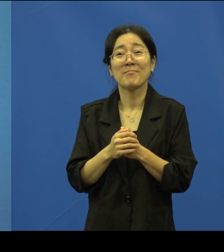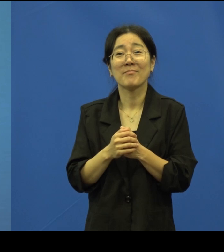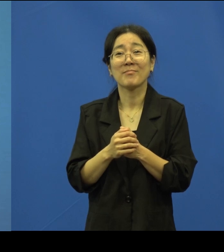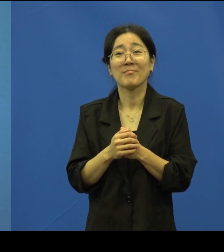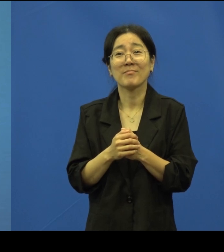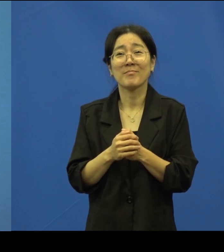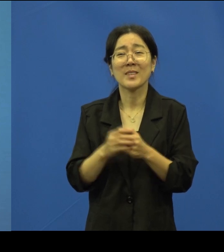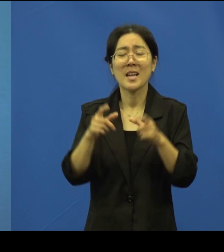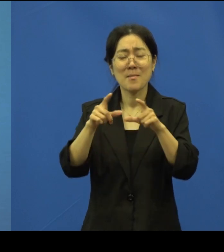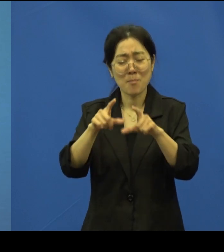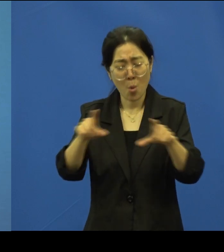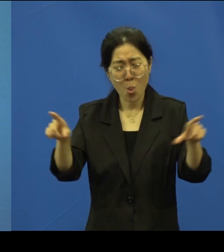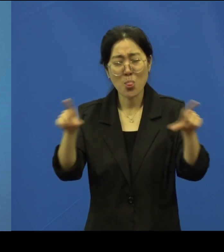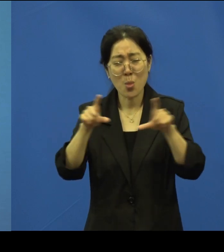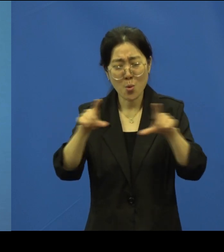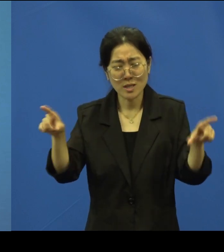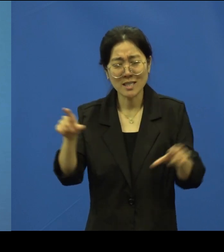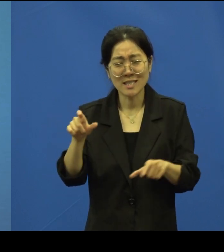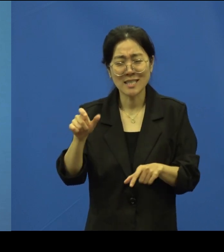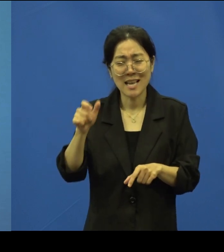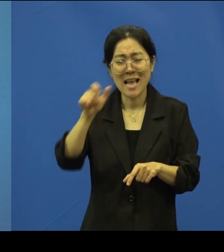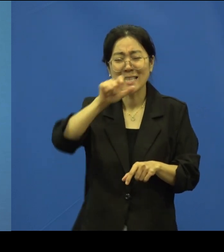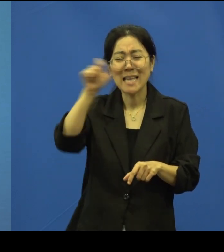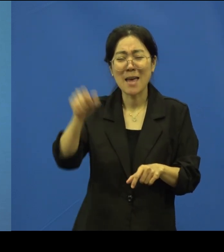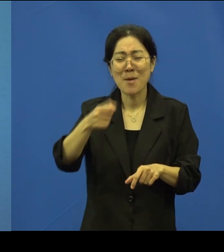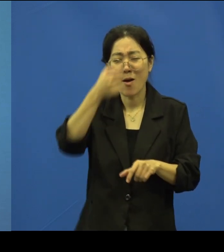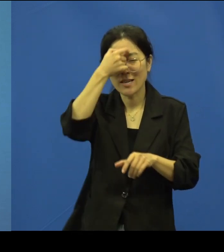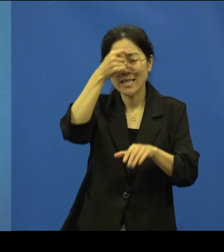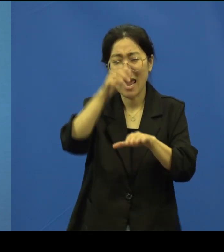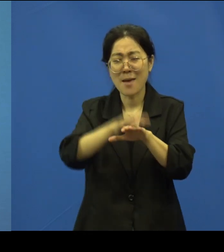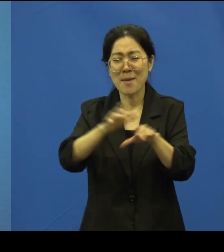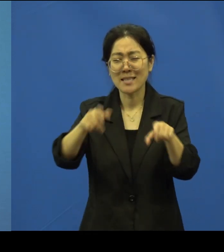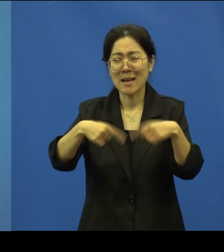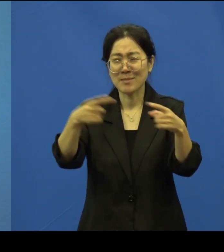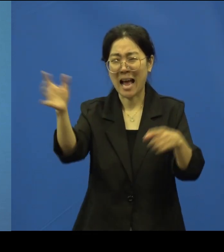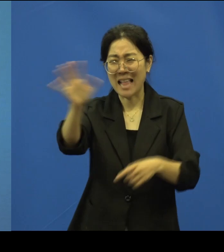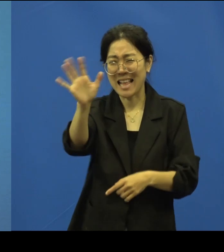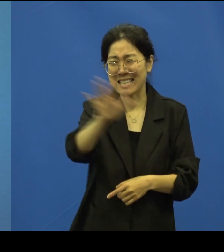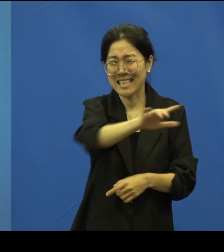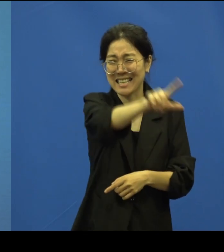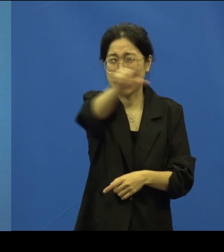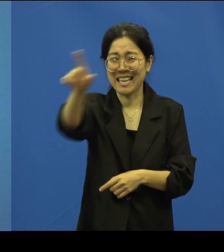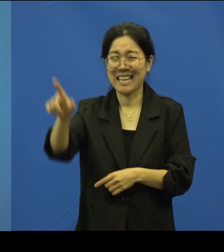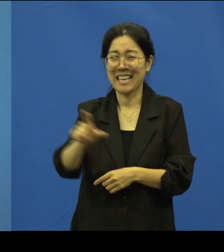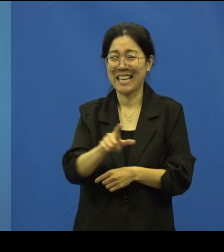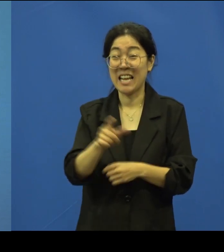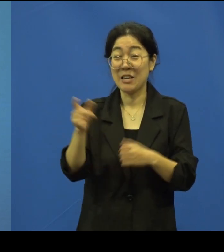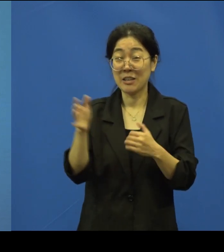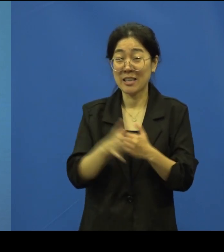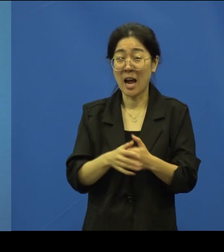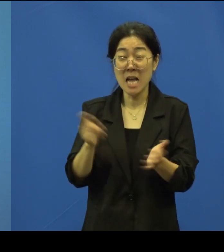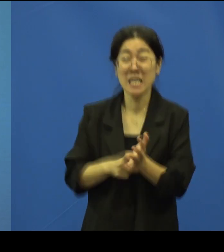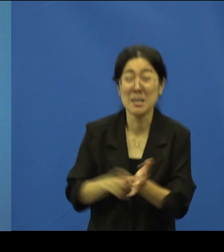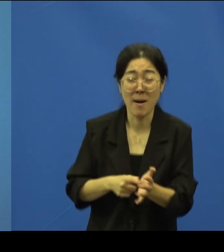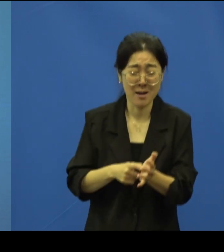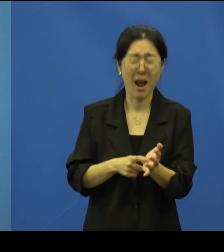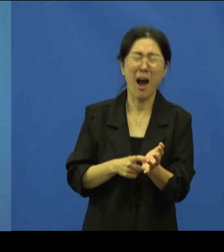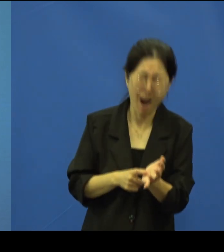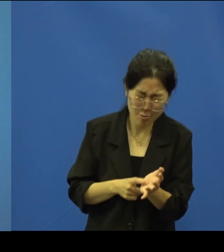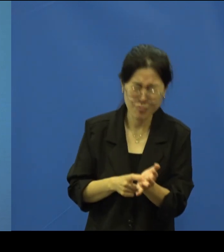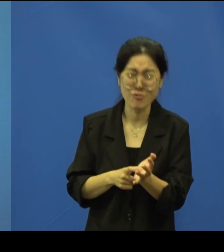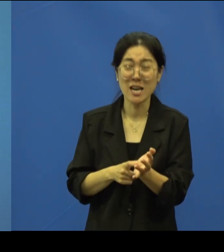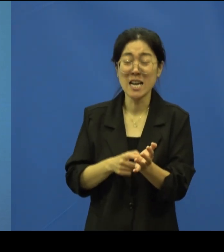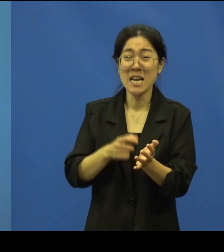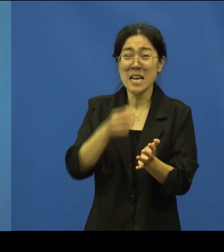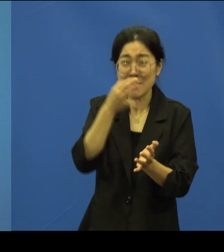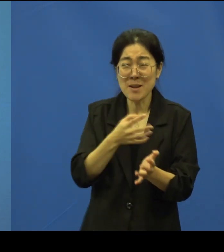대부분 보통 새벽 기도 안 나오다가 갑자기 나오시는 경우에는 뭔 일이 있는 거예요. 그런데 그렇게